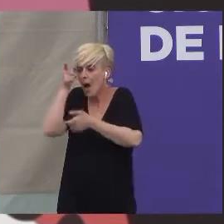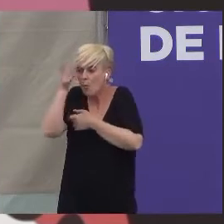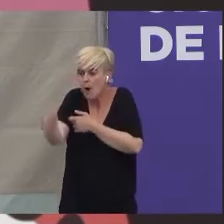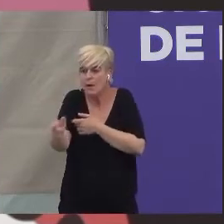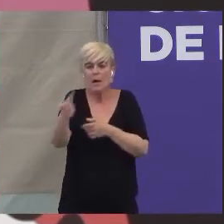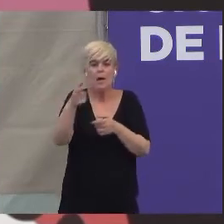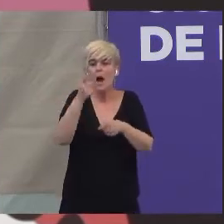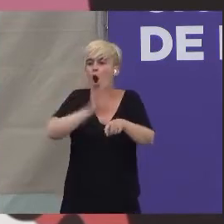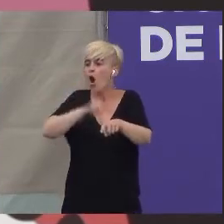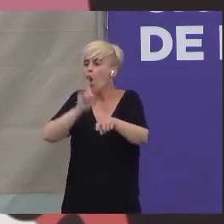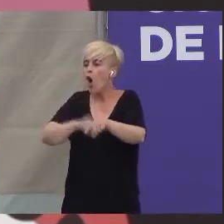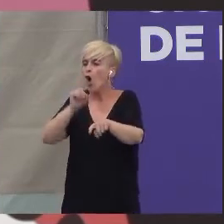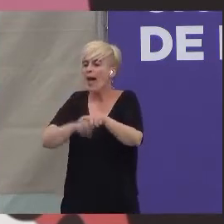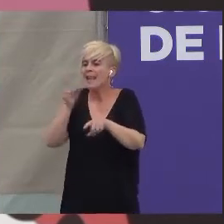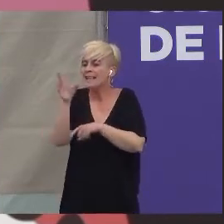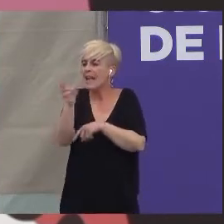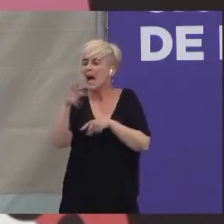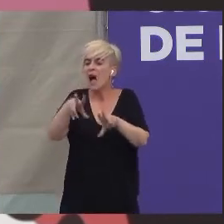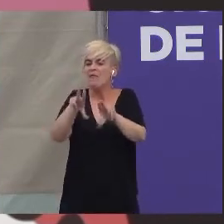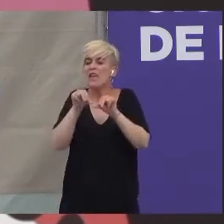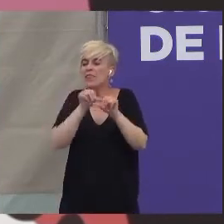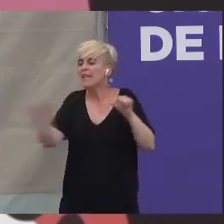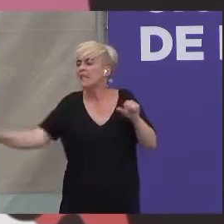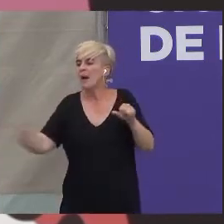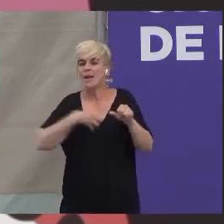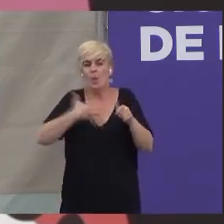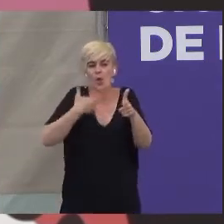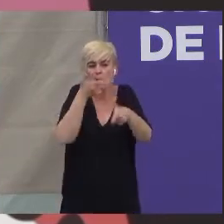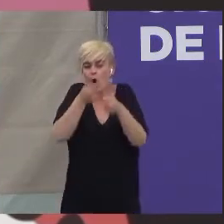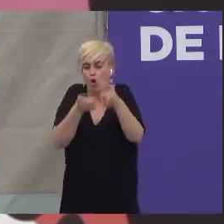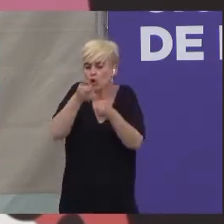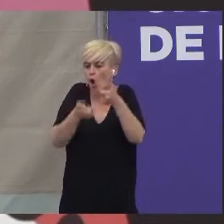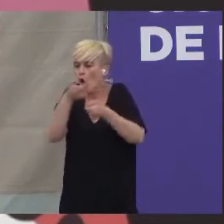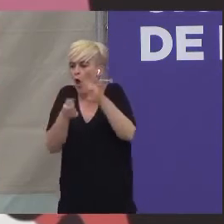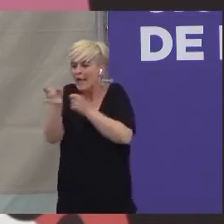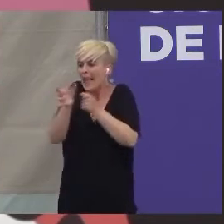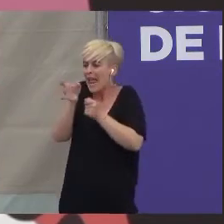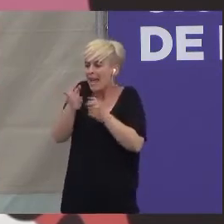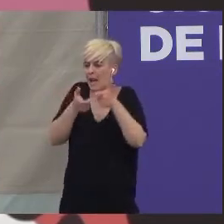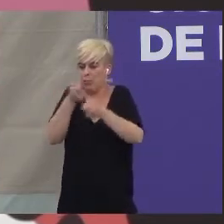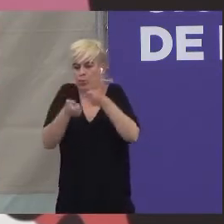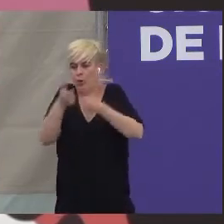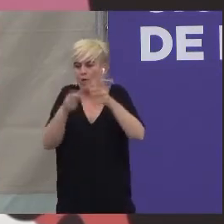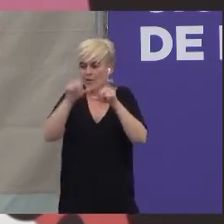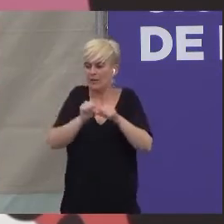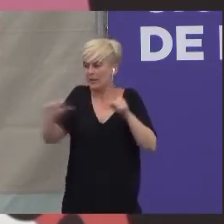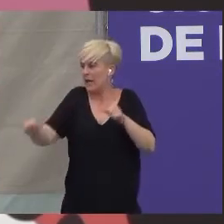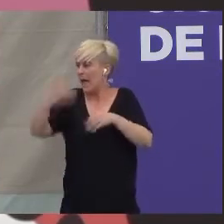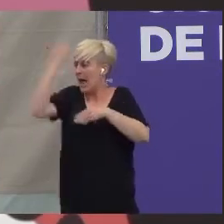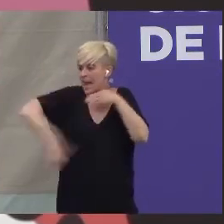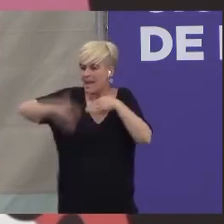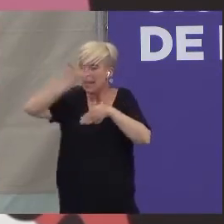posar horaris al Telegram. El cap de setmana no podem estar enganxats tot el dia al Telegram. Hem de